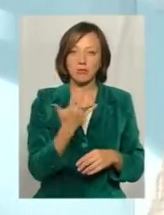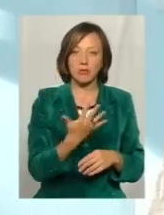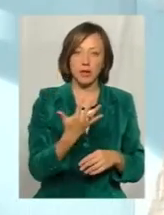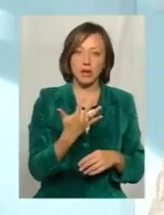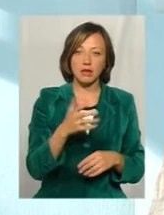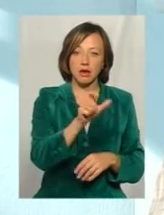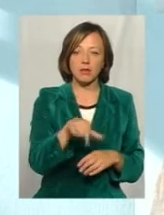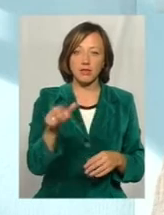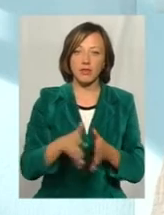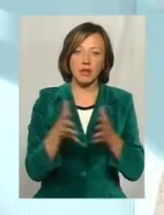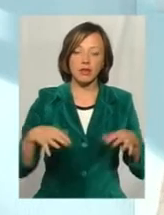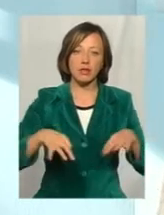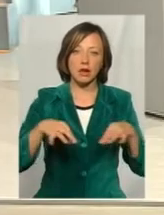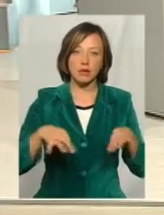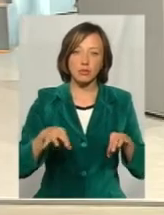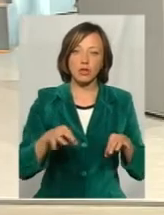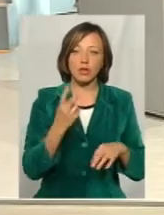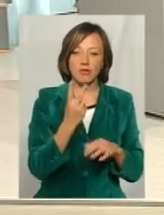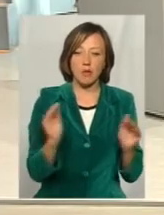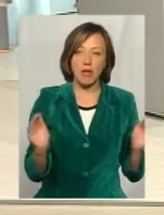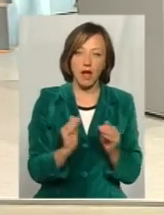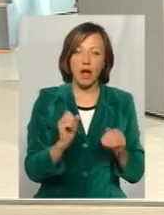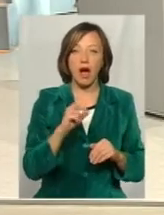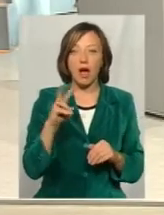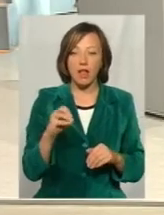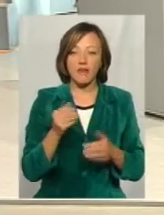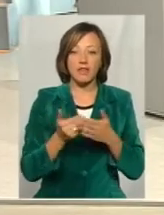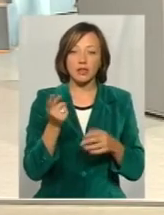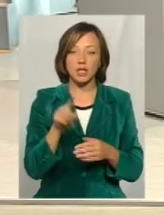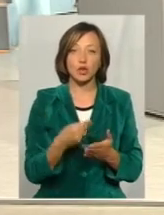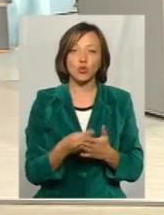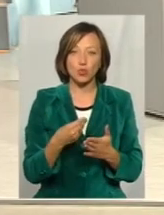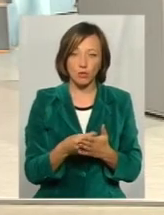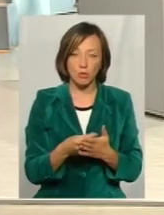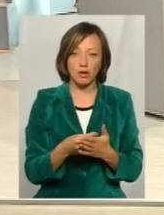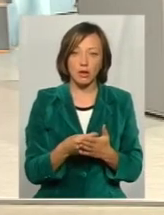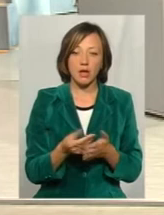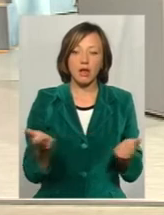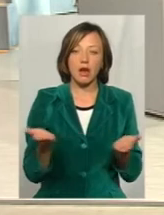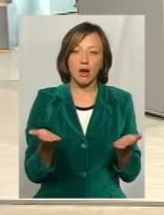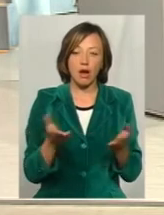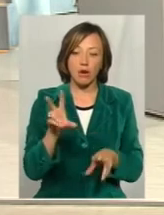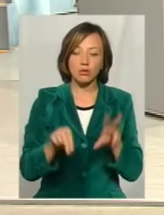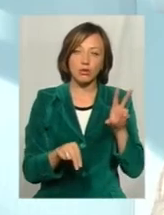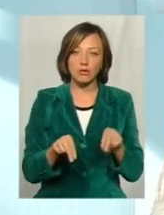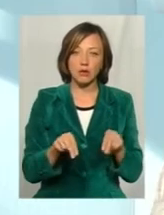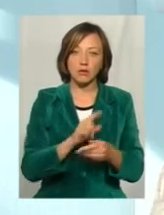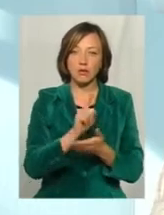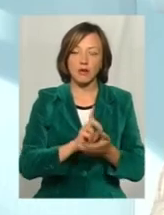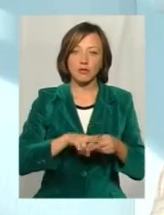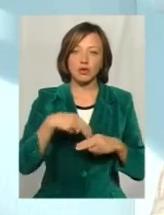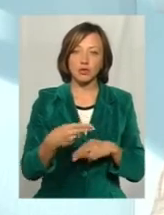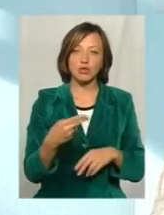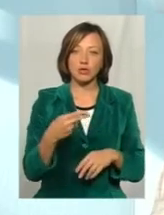5 пасажирів, великий транспорт, 2 маленькі, але навіть від тієї суми, яка розрахунково ми маємо відшкодовувати, ми відшкодовуємо